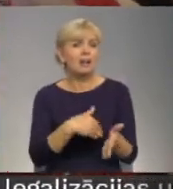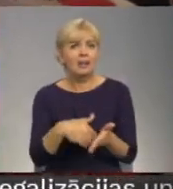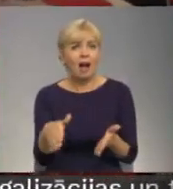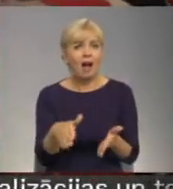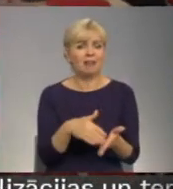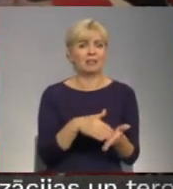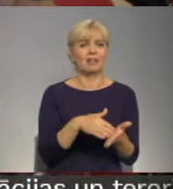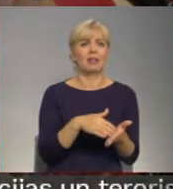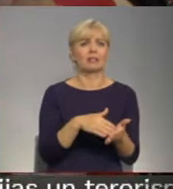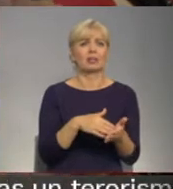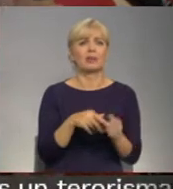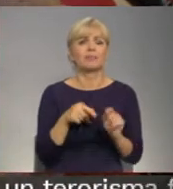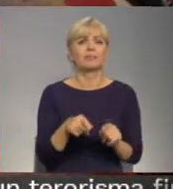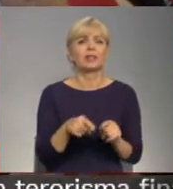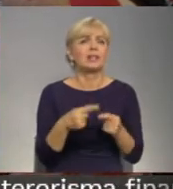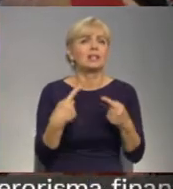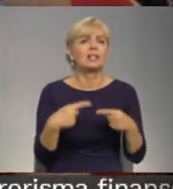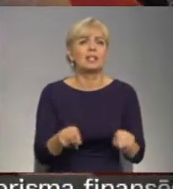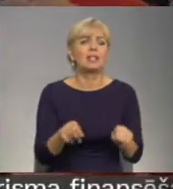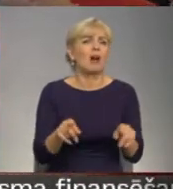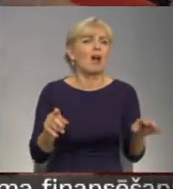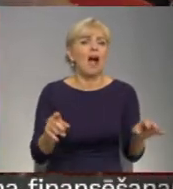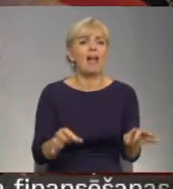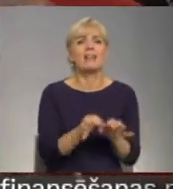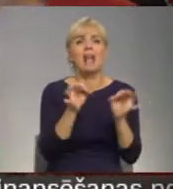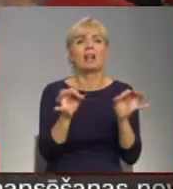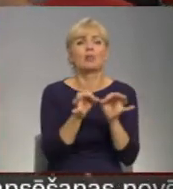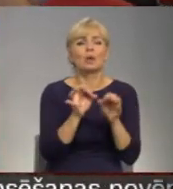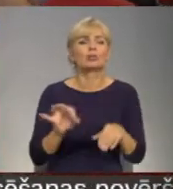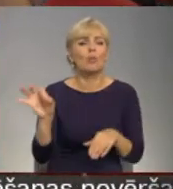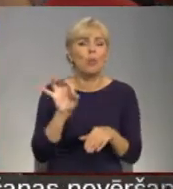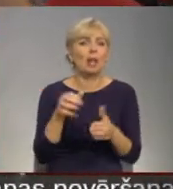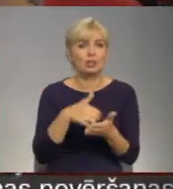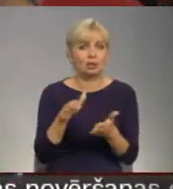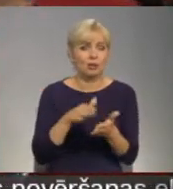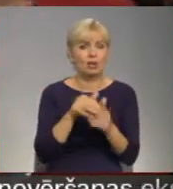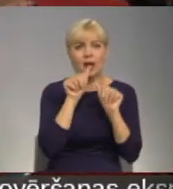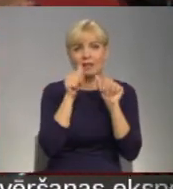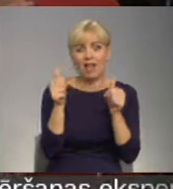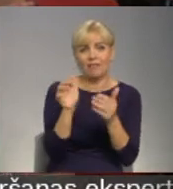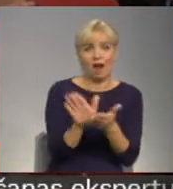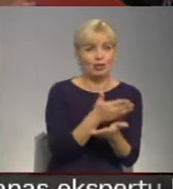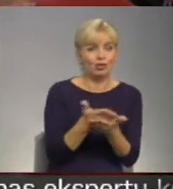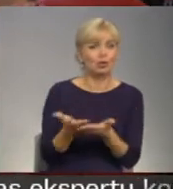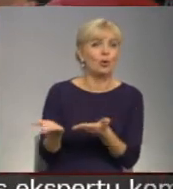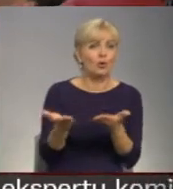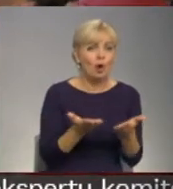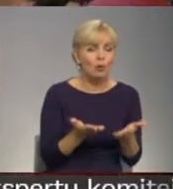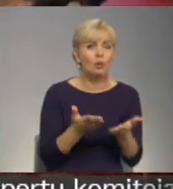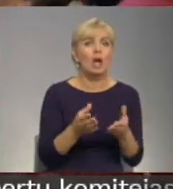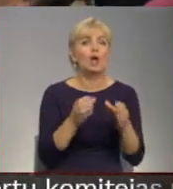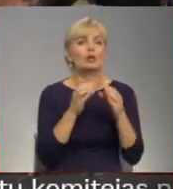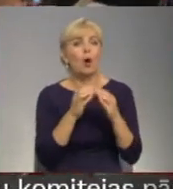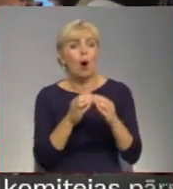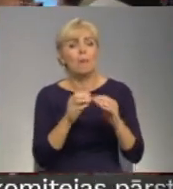krāsas! Nu, citas kā lieldienu olas nokrāsots, nevar atšķirt, kur. Un tie lielumi